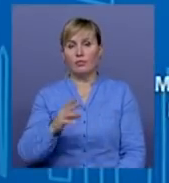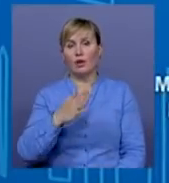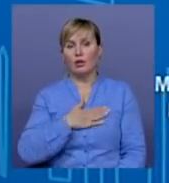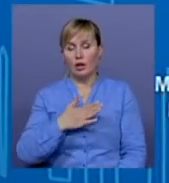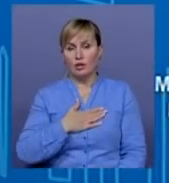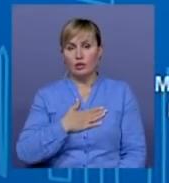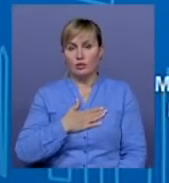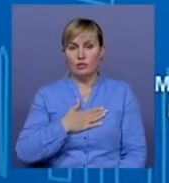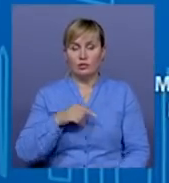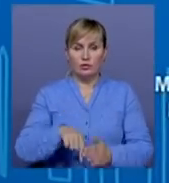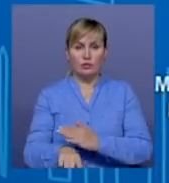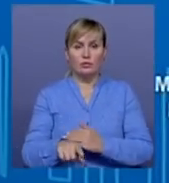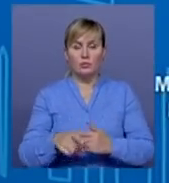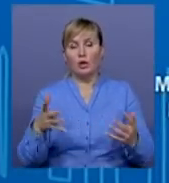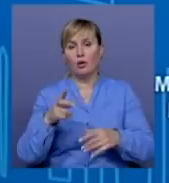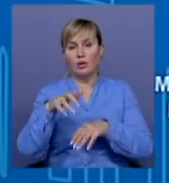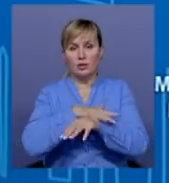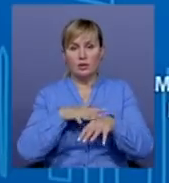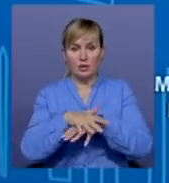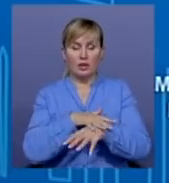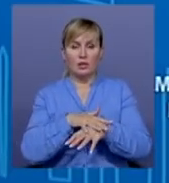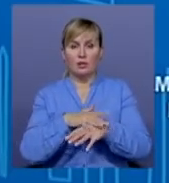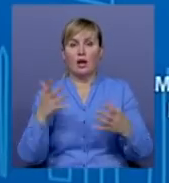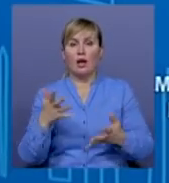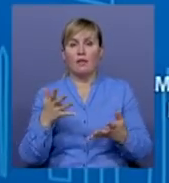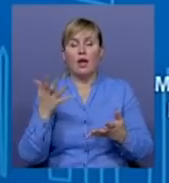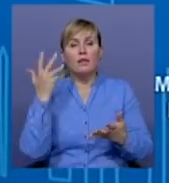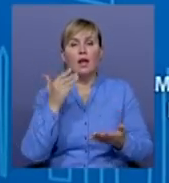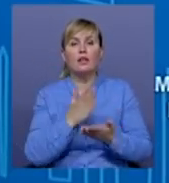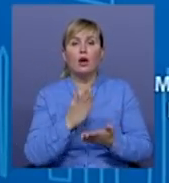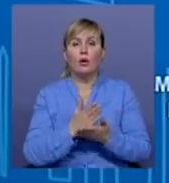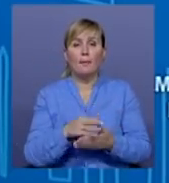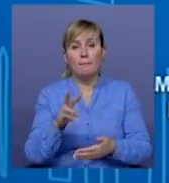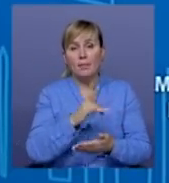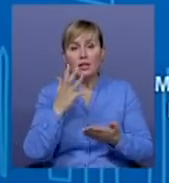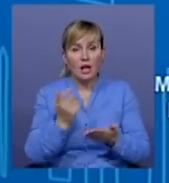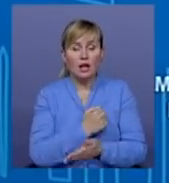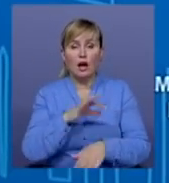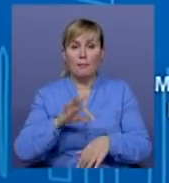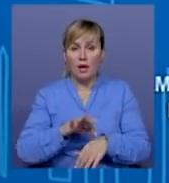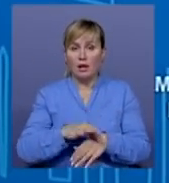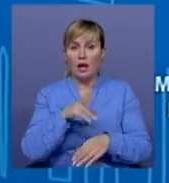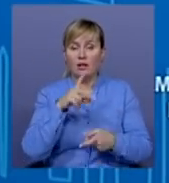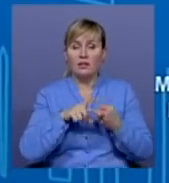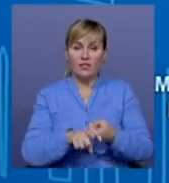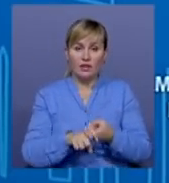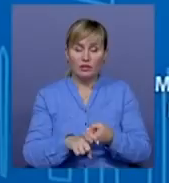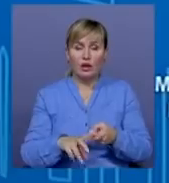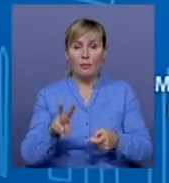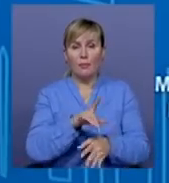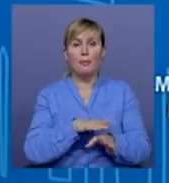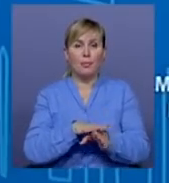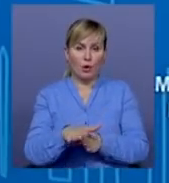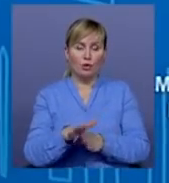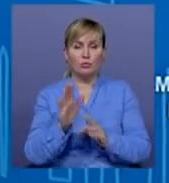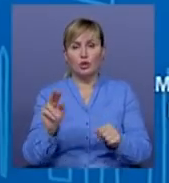подходам, хоть какой стороны больной, когда находится у нас, мы находили больного коронавирусной инфекцией, мы его полностью